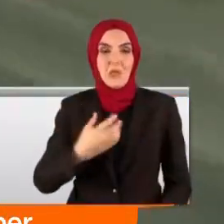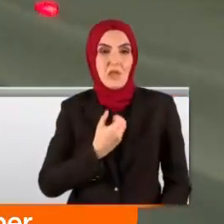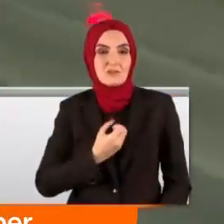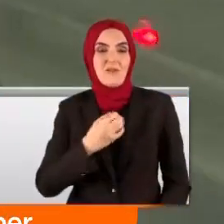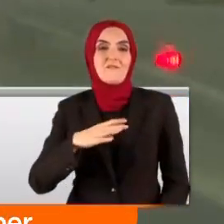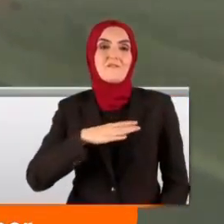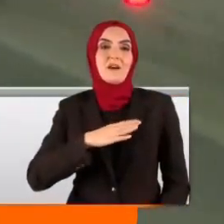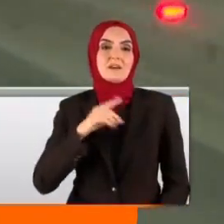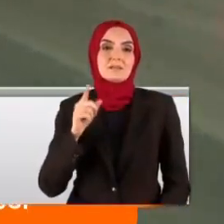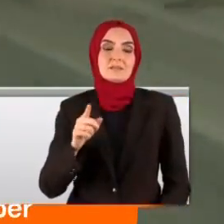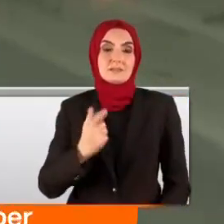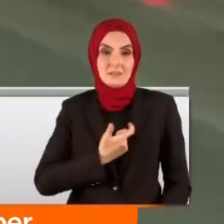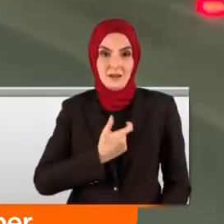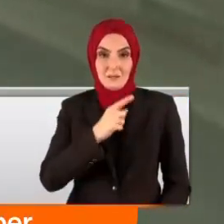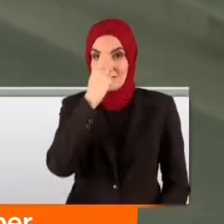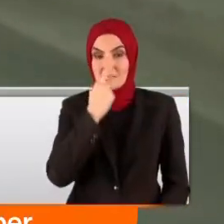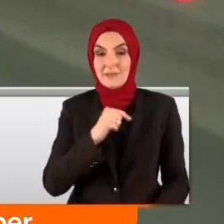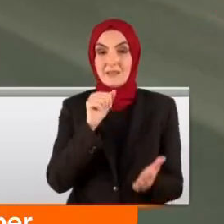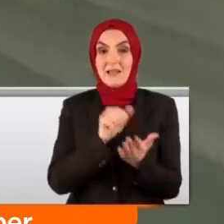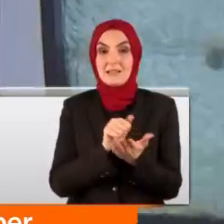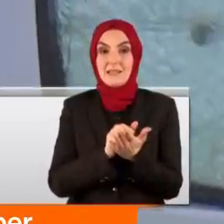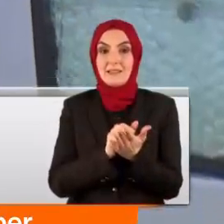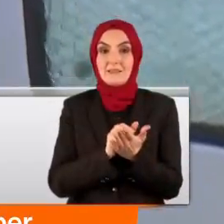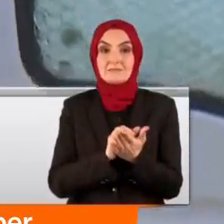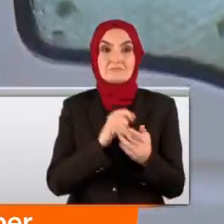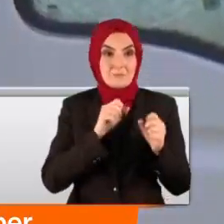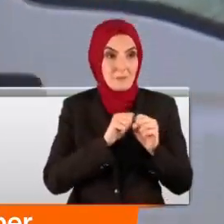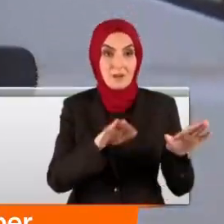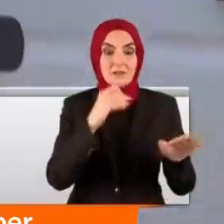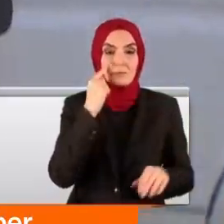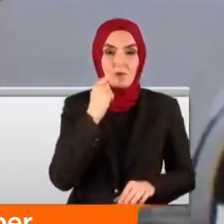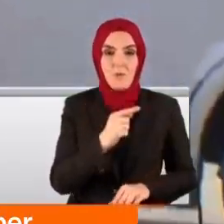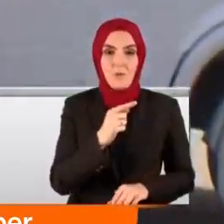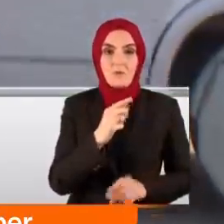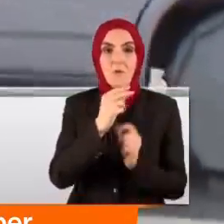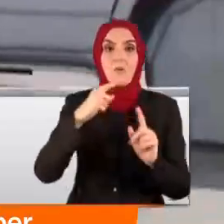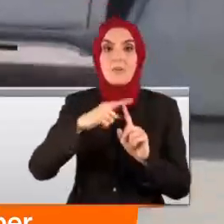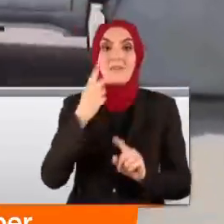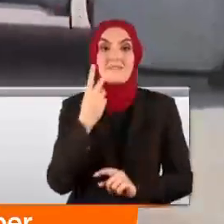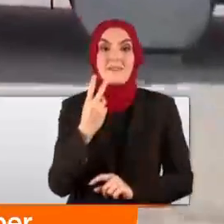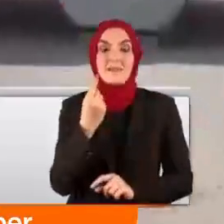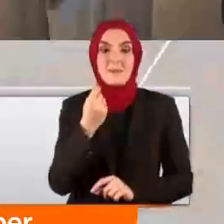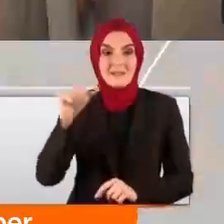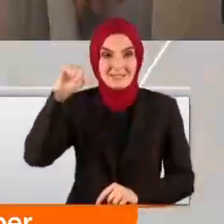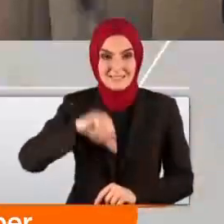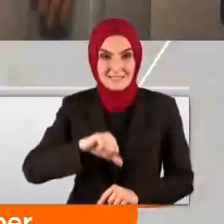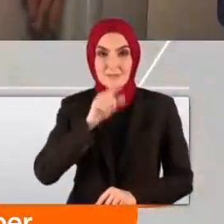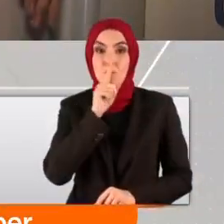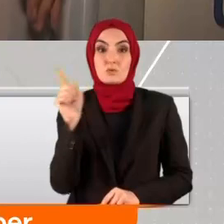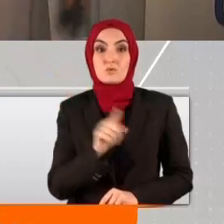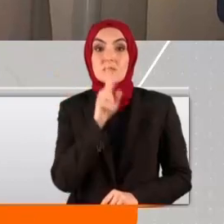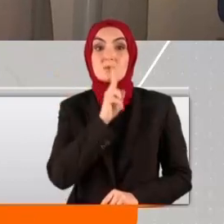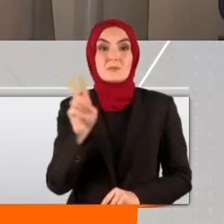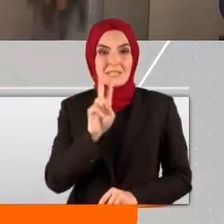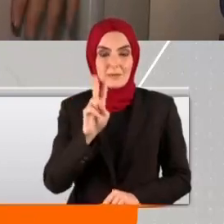Yasa resmi gazetede yayınlandığında karavanlarda ÖTV oranı %220'den %45'e düşecek. Şu anda içinde